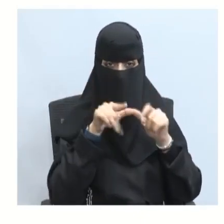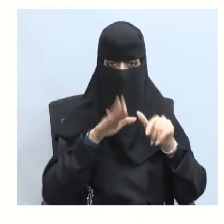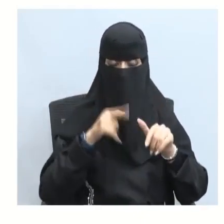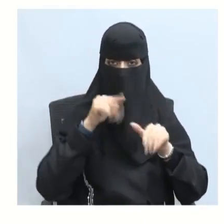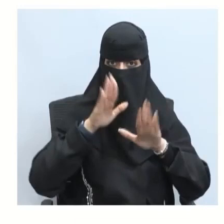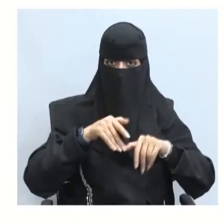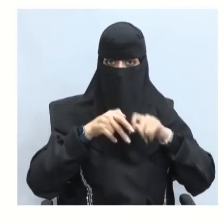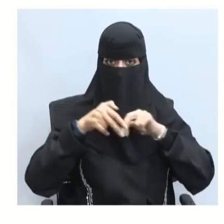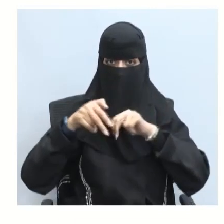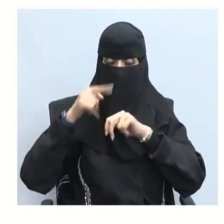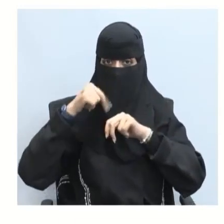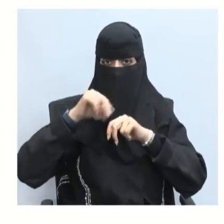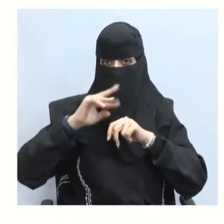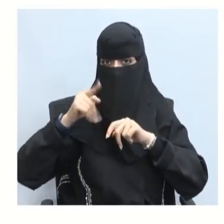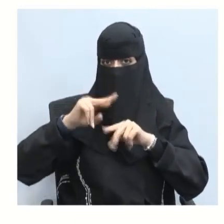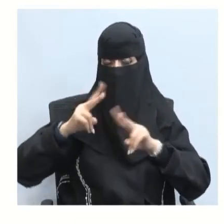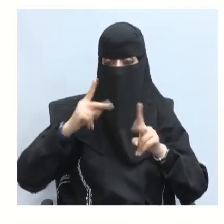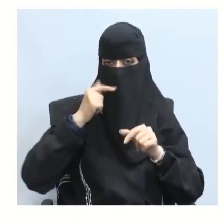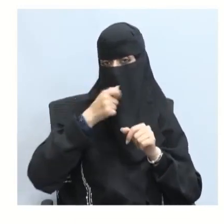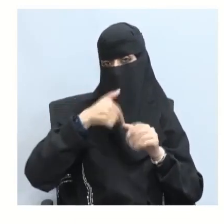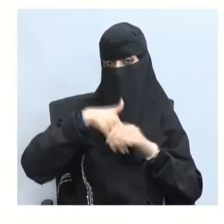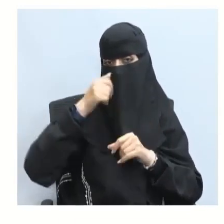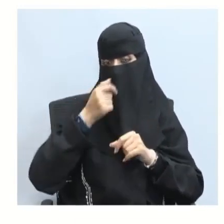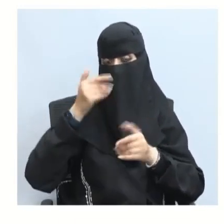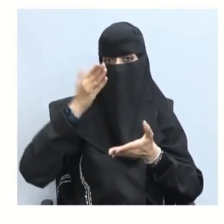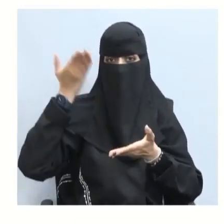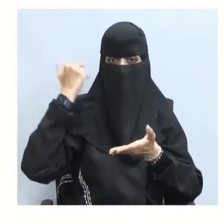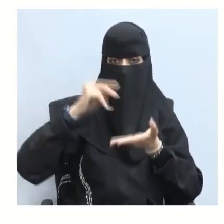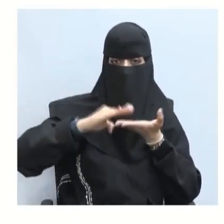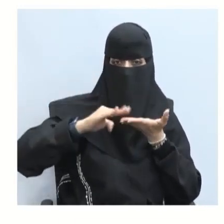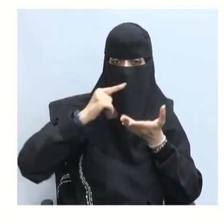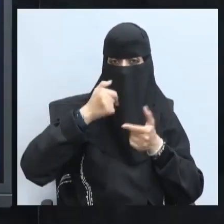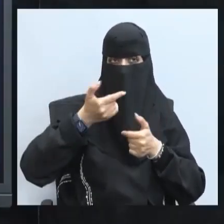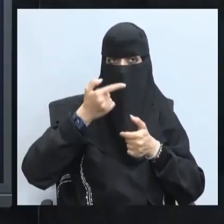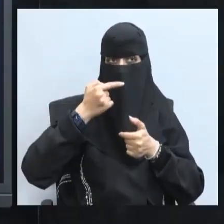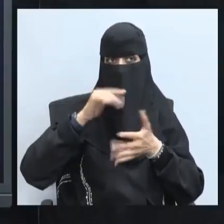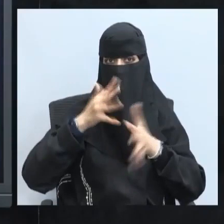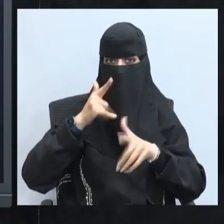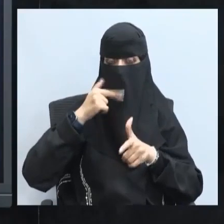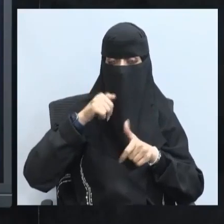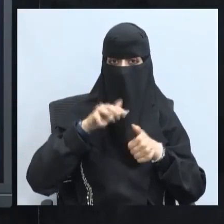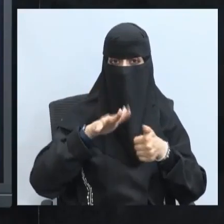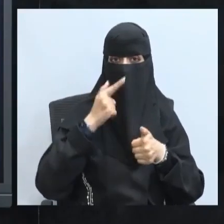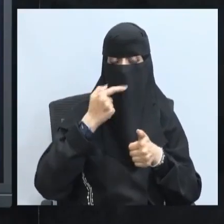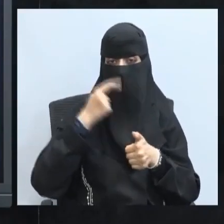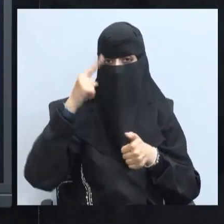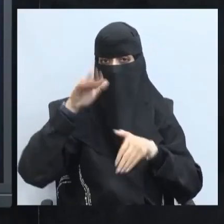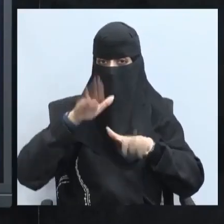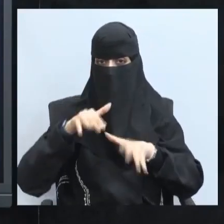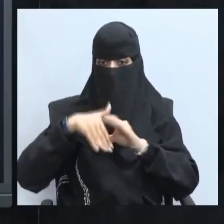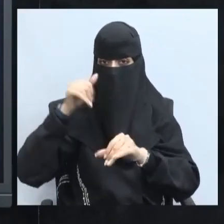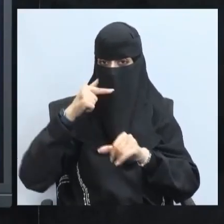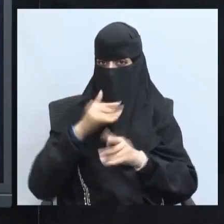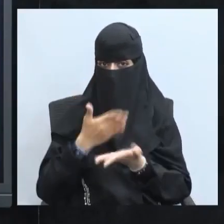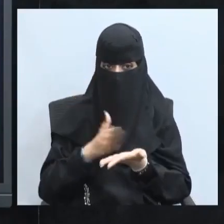عديده طبعا من خقت الارض تقريبا منذ ملايين السنين يوجد لدينا انواع كثيره من الحيوانات بعضها انقرض وبعضها مازال